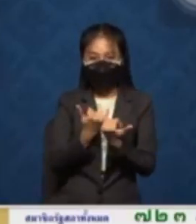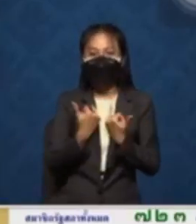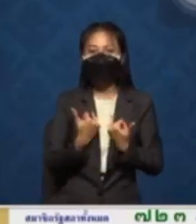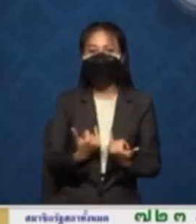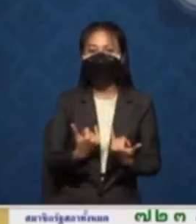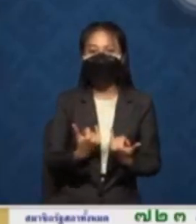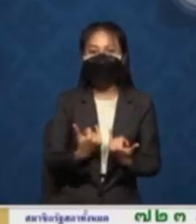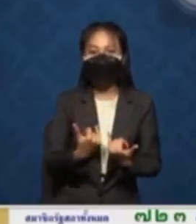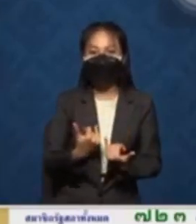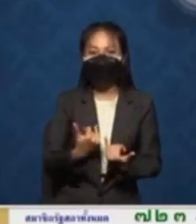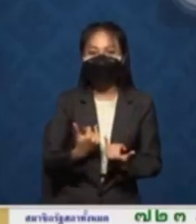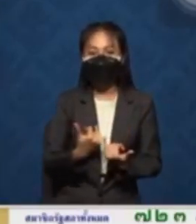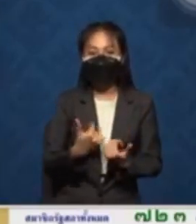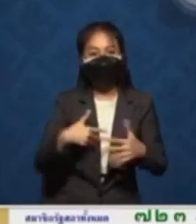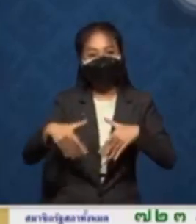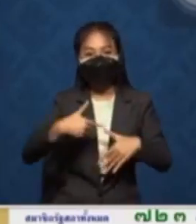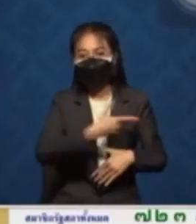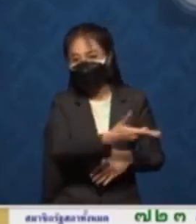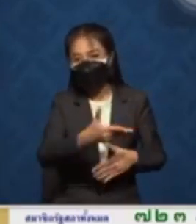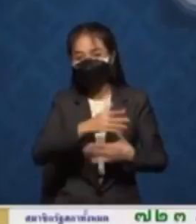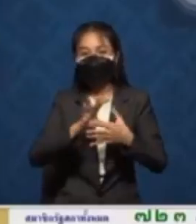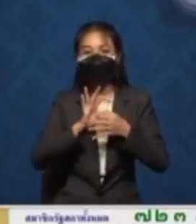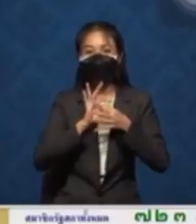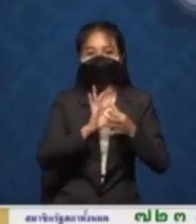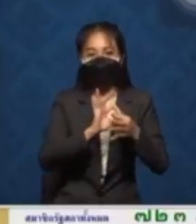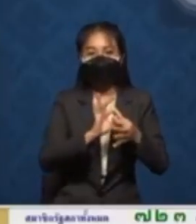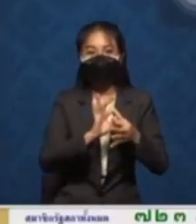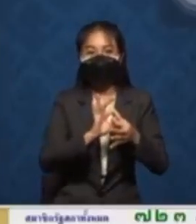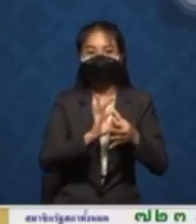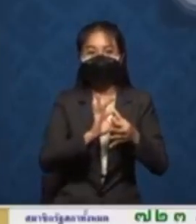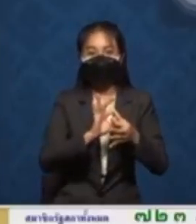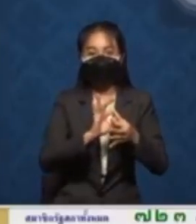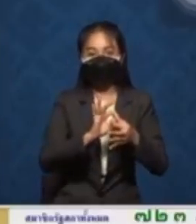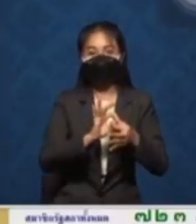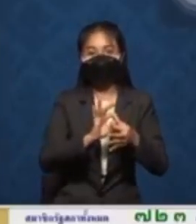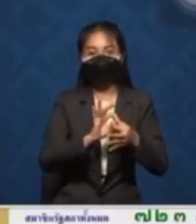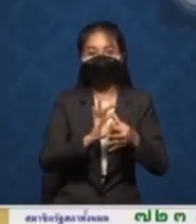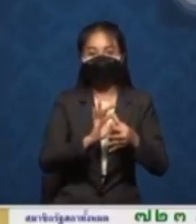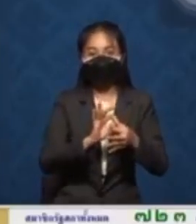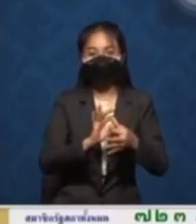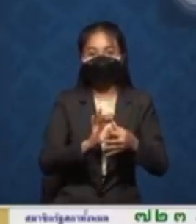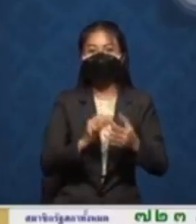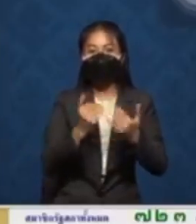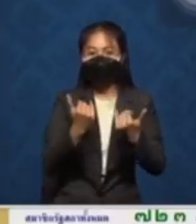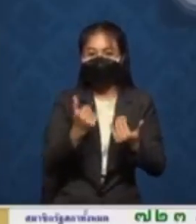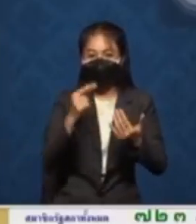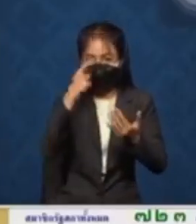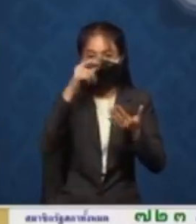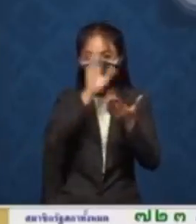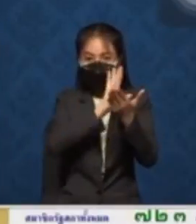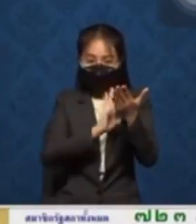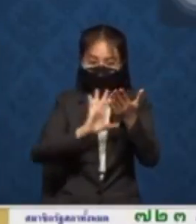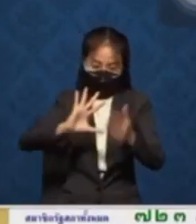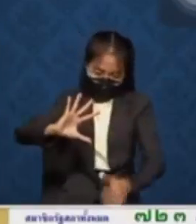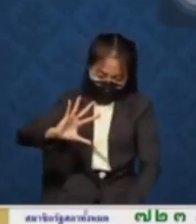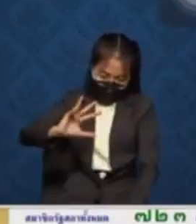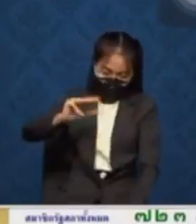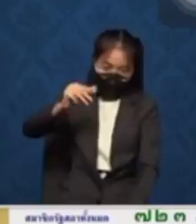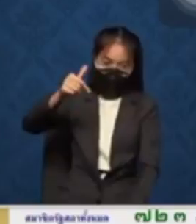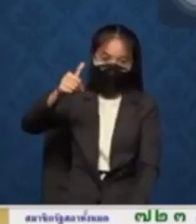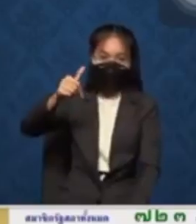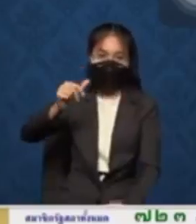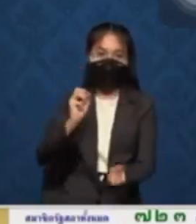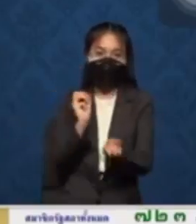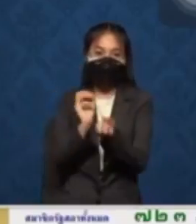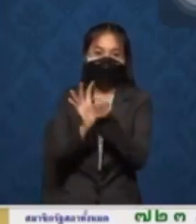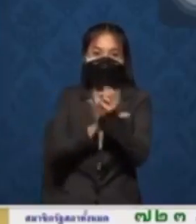ห่วงและก็อยากจะรักษาให้เขาหายดีขึ้นปัจจุบันถึงแม้ผู้ป่วยคนนี้กำลังจะฟื้นฟูจากโรคโควิดแต่ผู้ป่วยคนนี้ยังต้อง